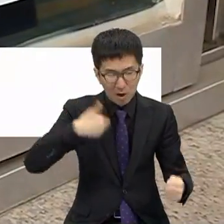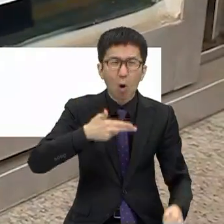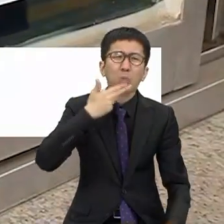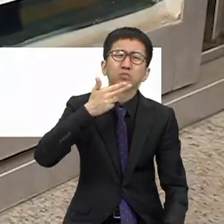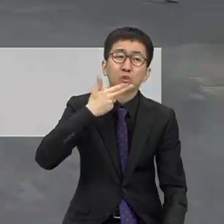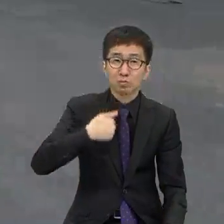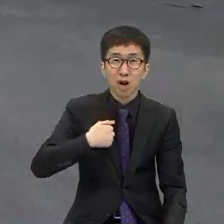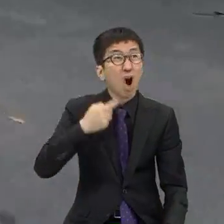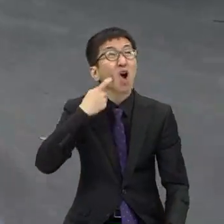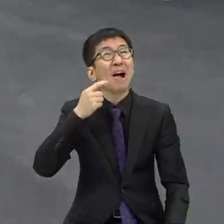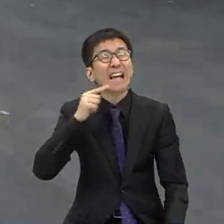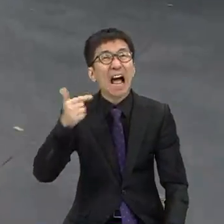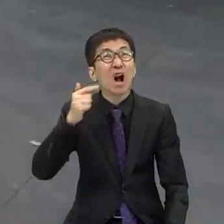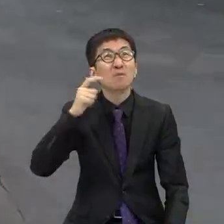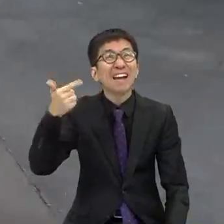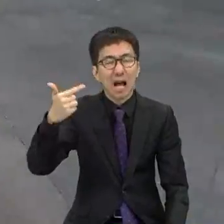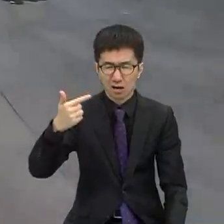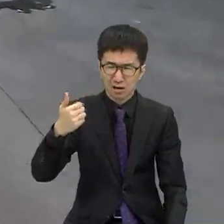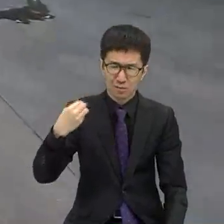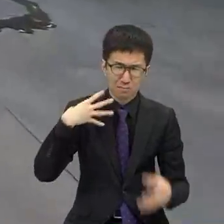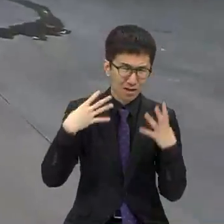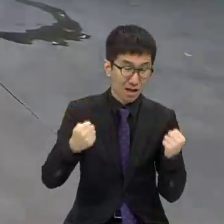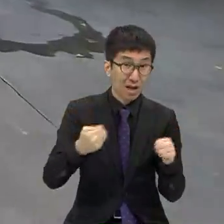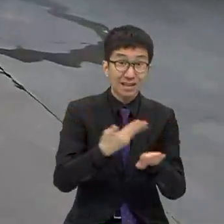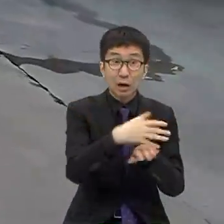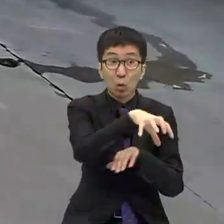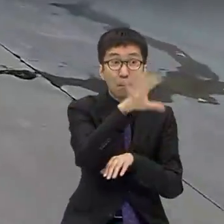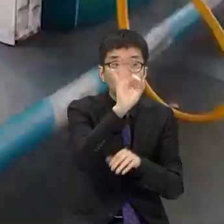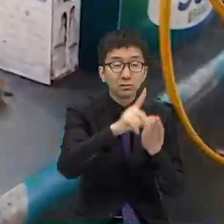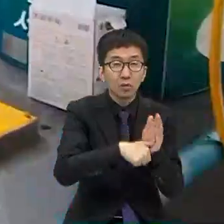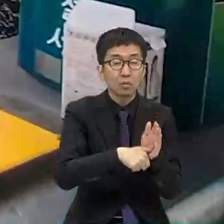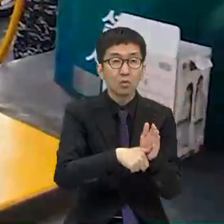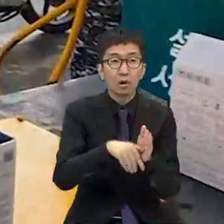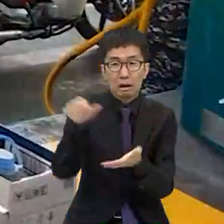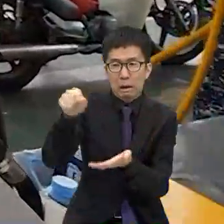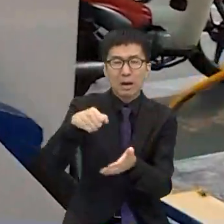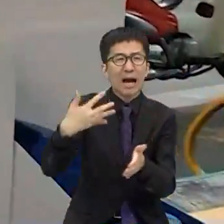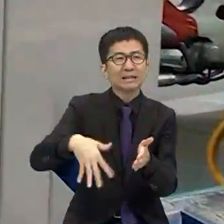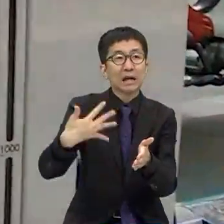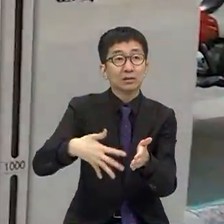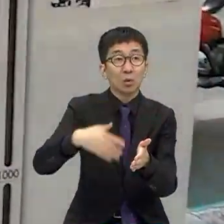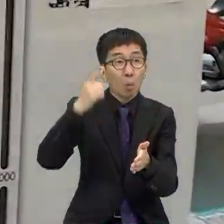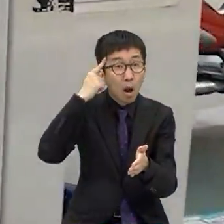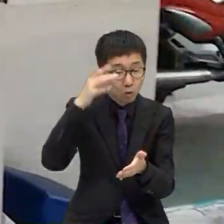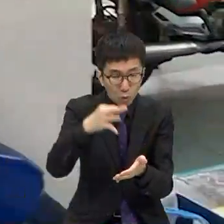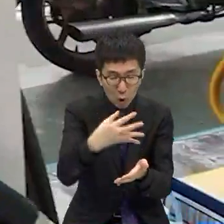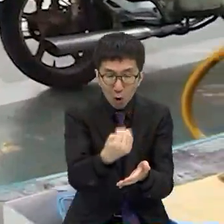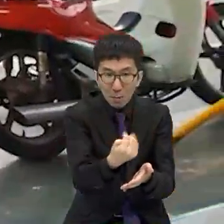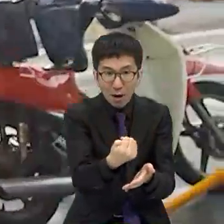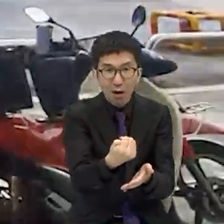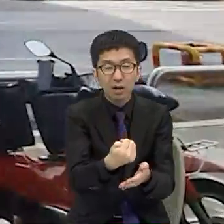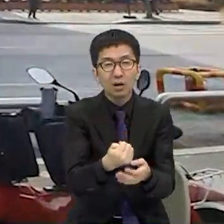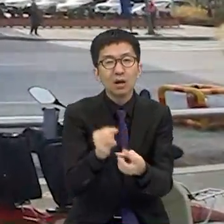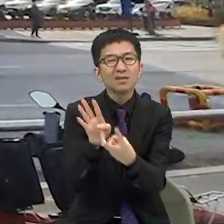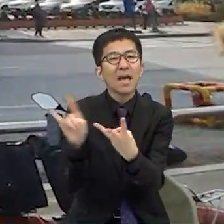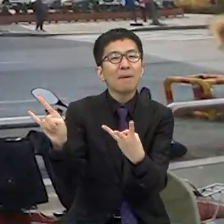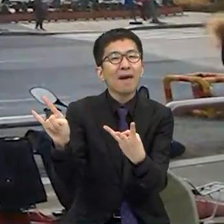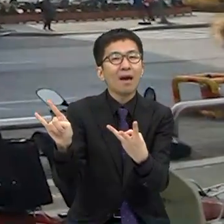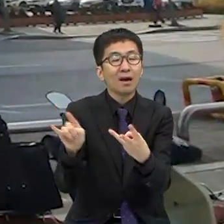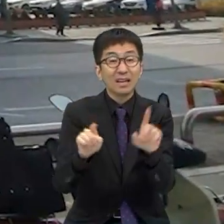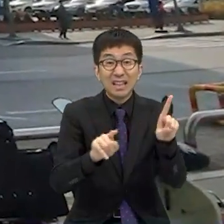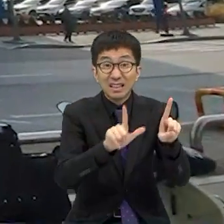알아. 근처에 있는 다른 주유소에선 입고가 미뤄지고 있는데 가격은 3배인 리터당 4,500원으로